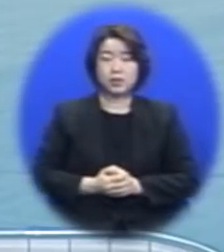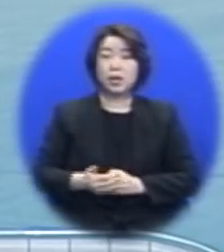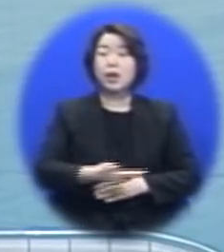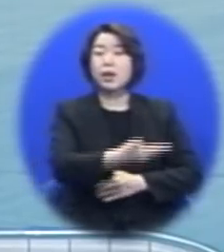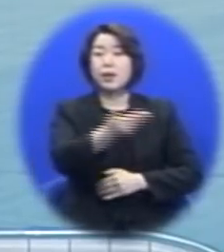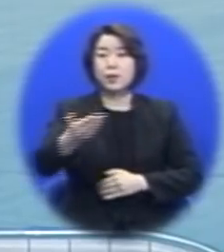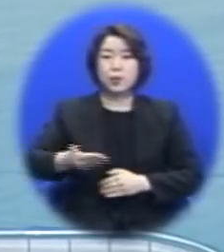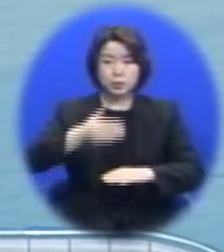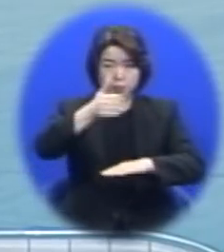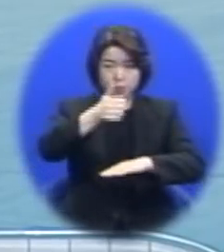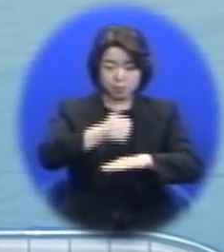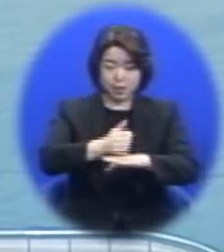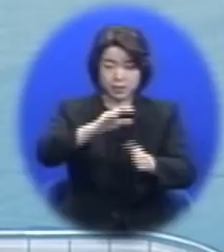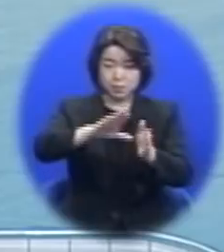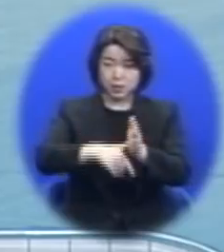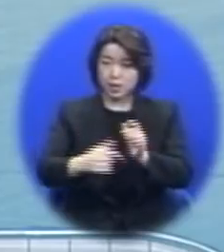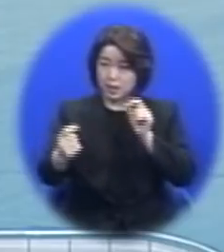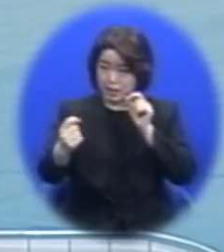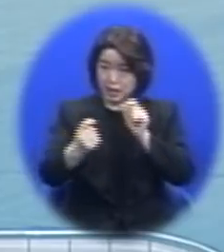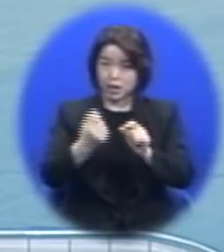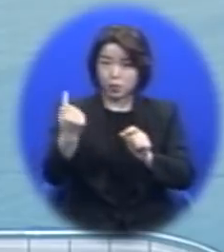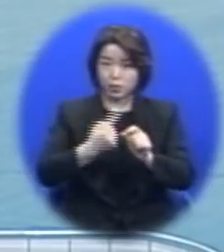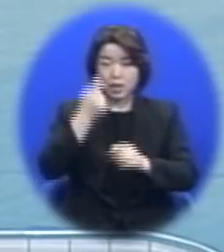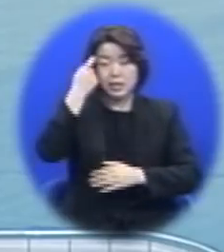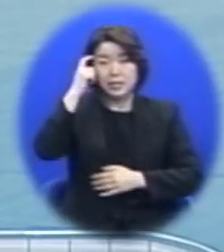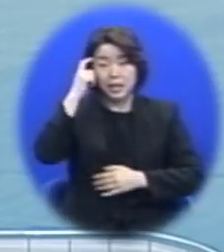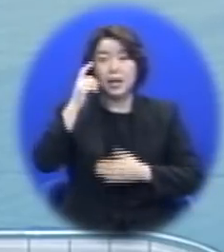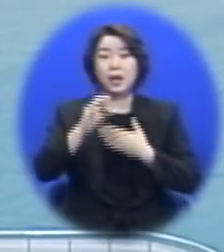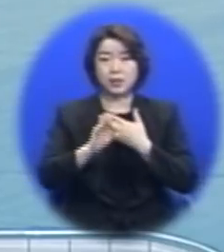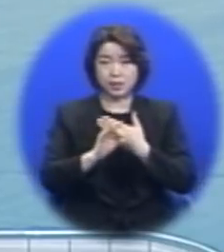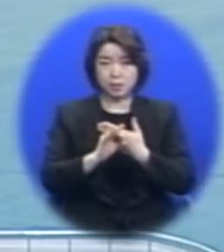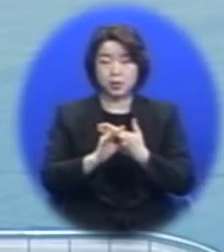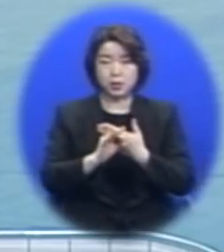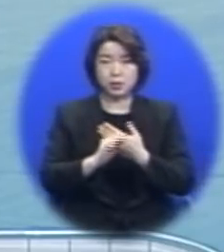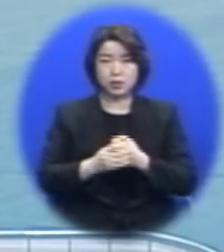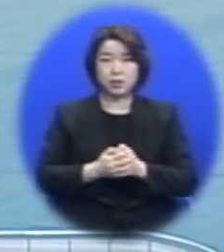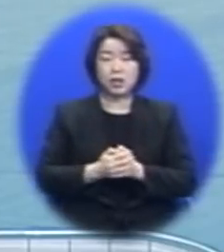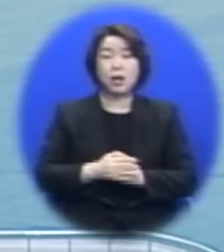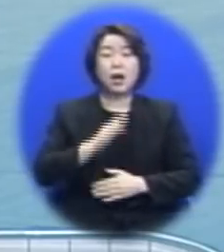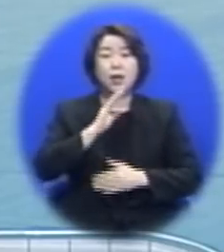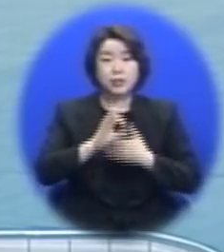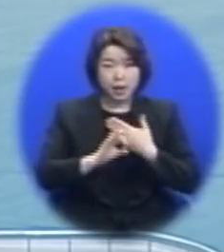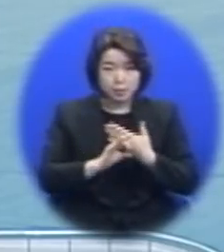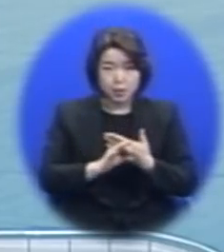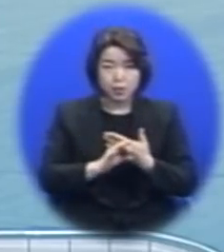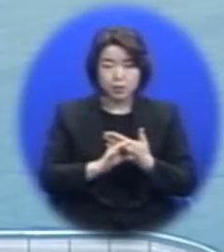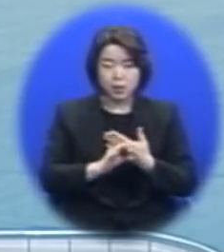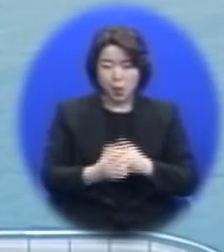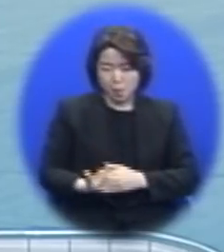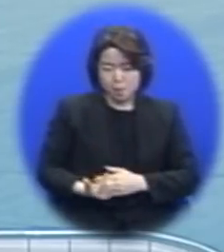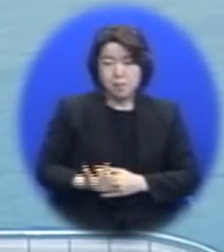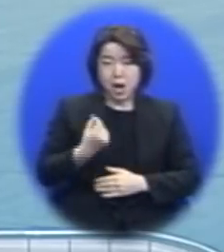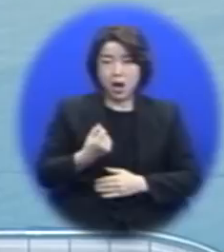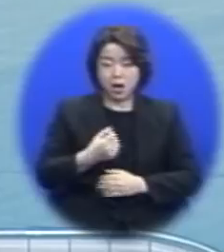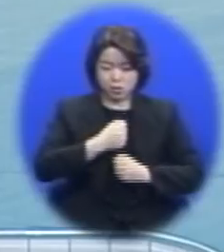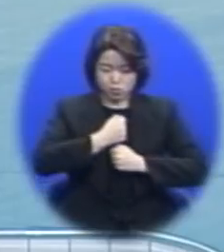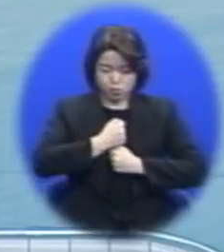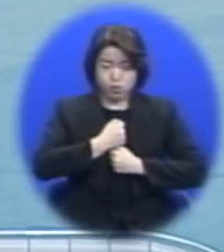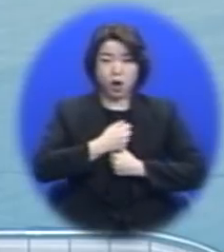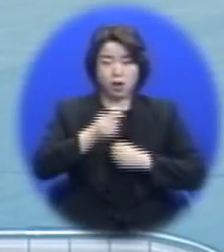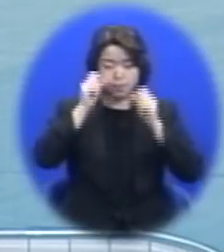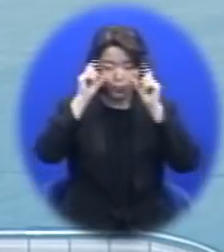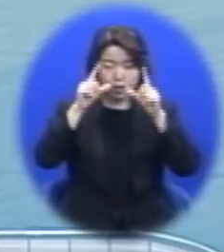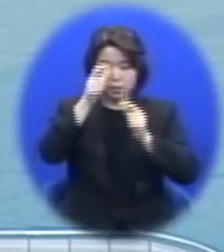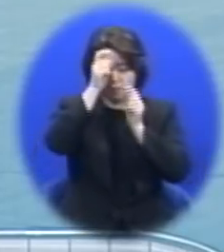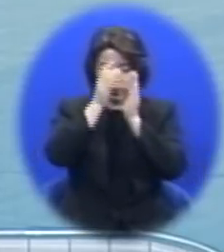여러분, 마지막 때가 다가온다고 생각하신다면 그렇다면 화급히 근신하여 깨어